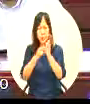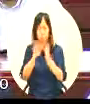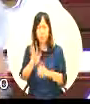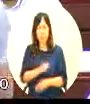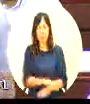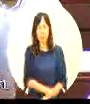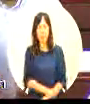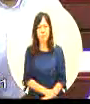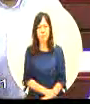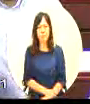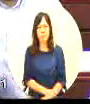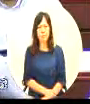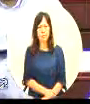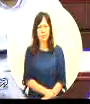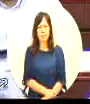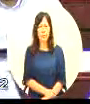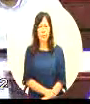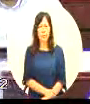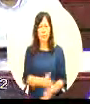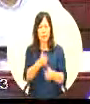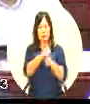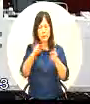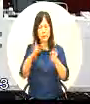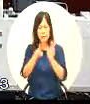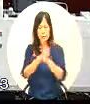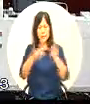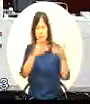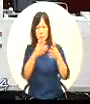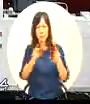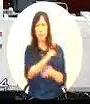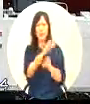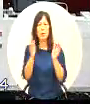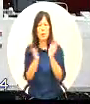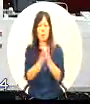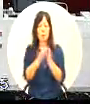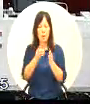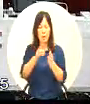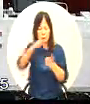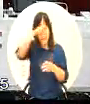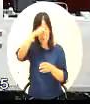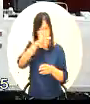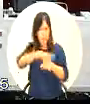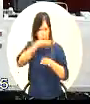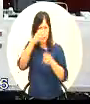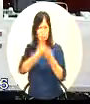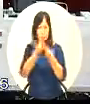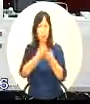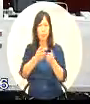说明，谢谢。 好，谢谢，执行完毕，下午3点继续开会。